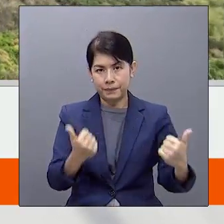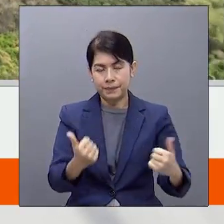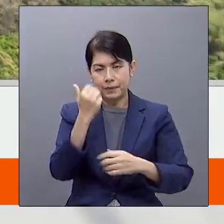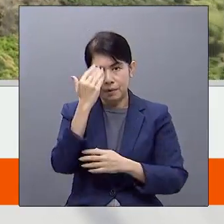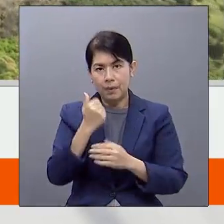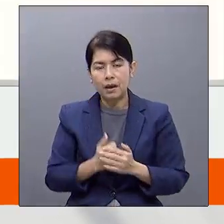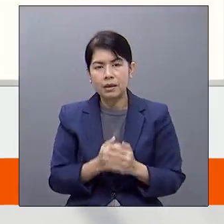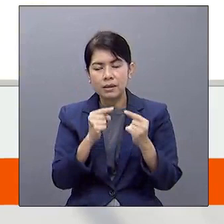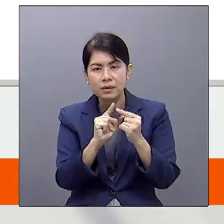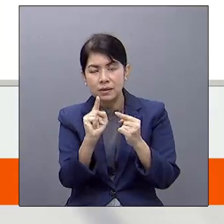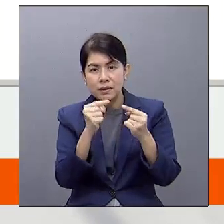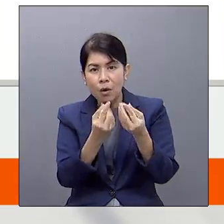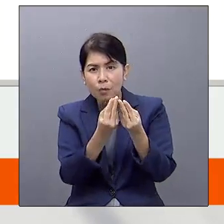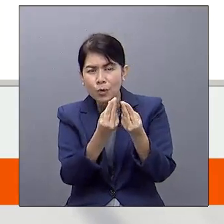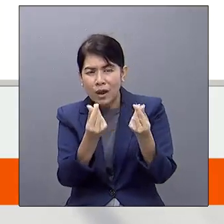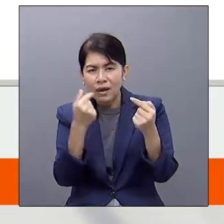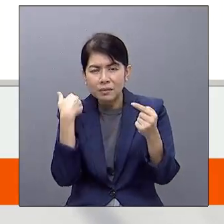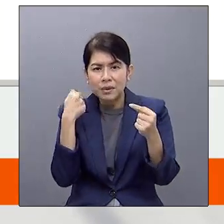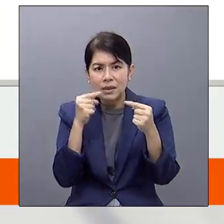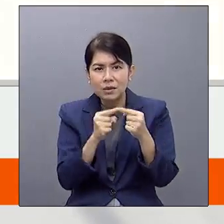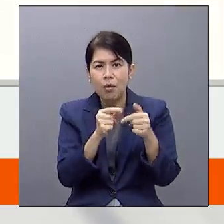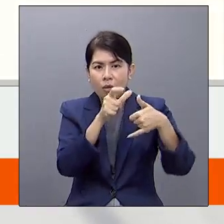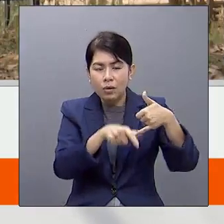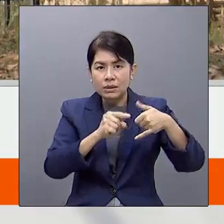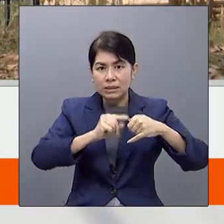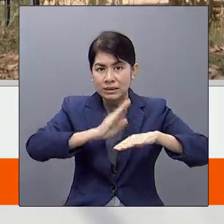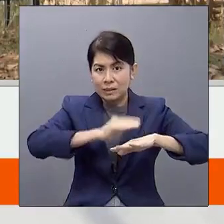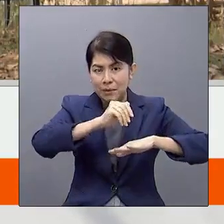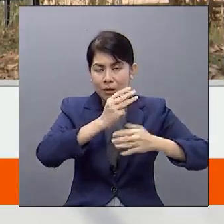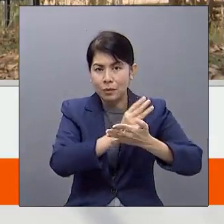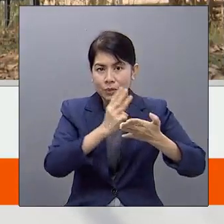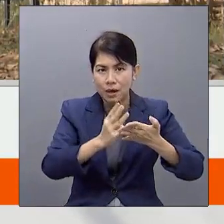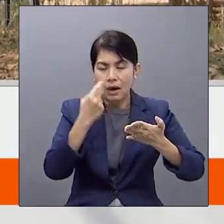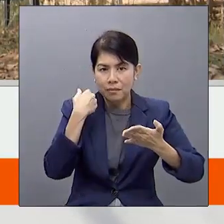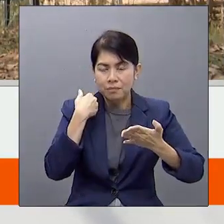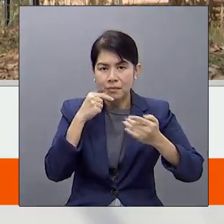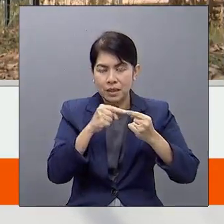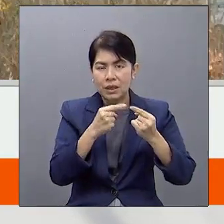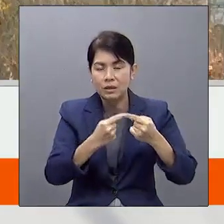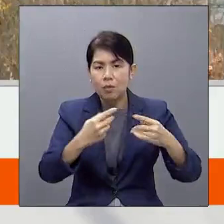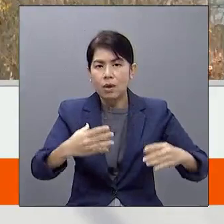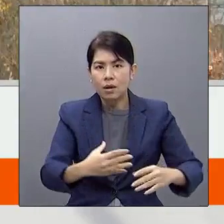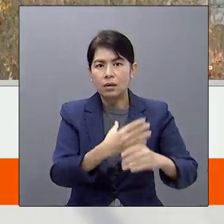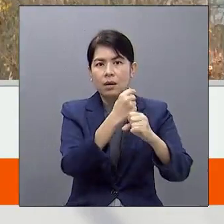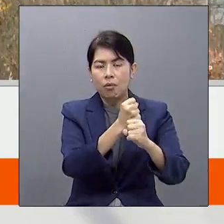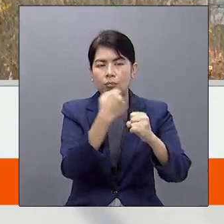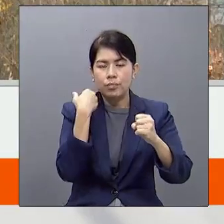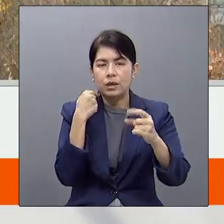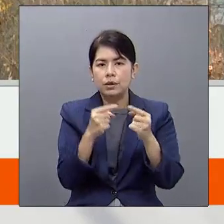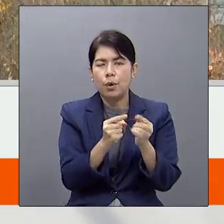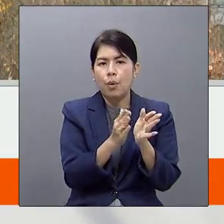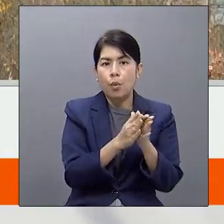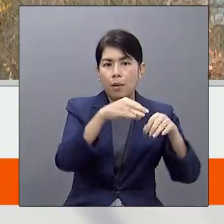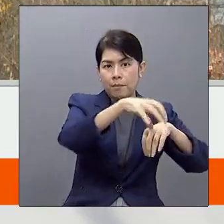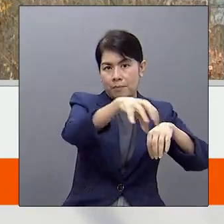าตัวเลขที่นักวิชาการทำให้สบนรให้สำนักนายกเนี่ยทางคิดด้าได้รวมพื้นที่ป่าไม่ซ้